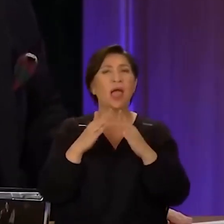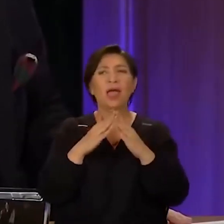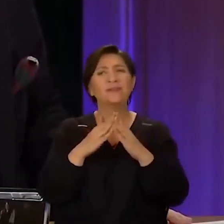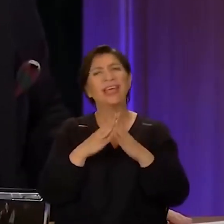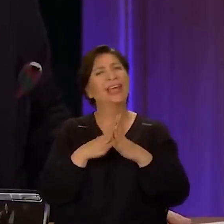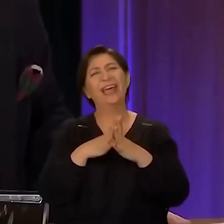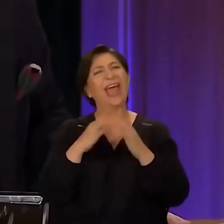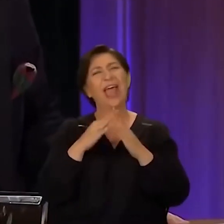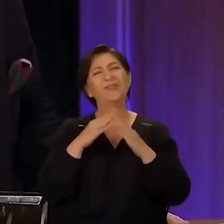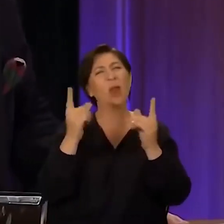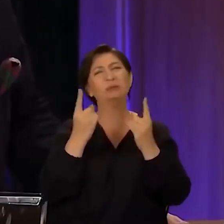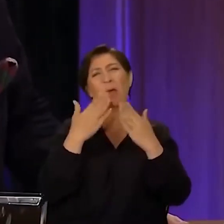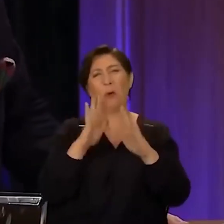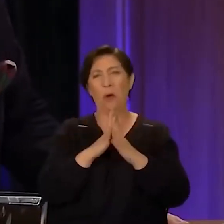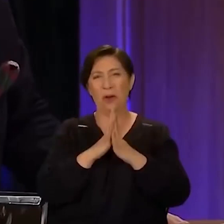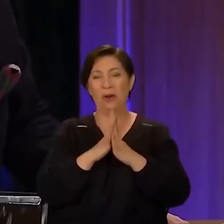Çok